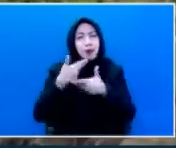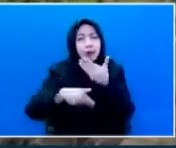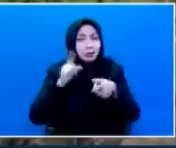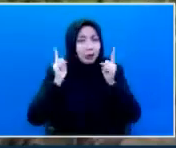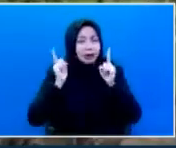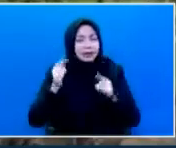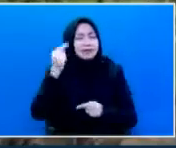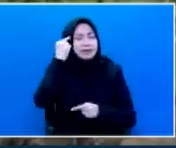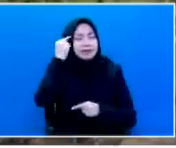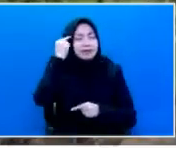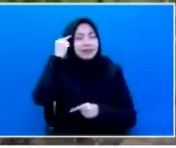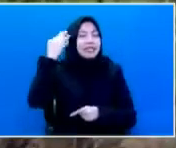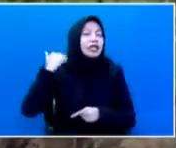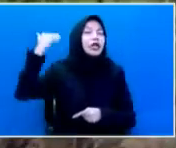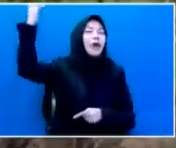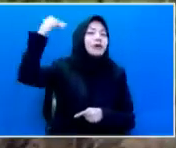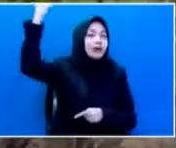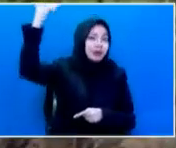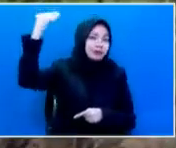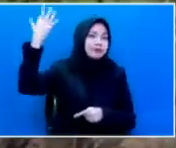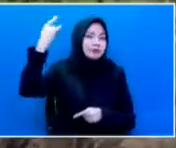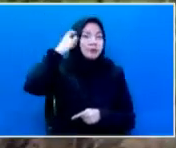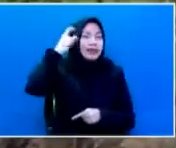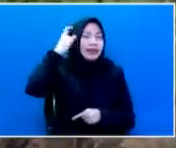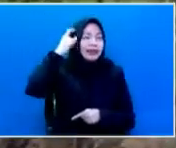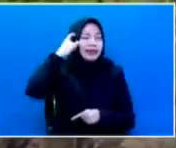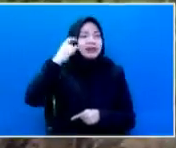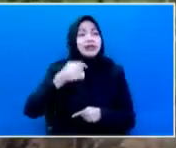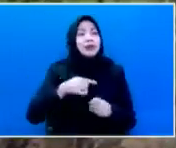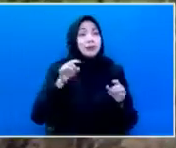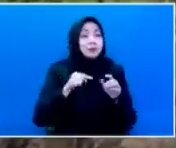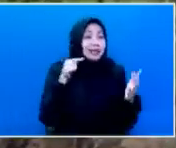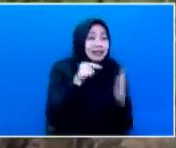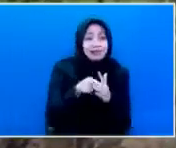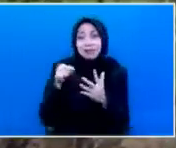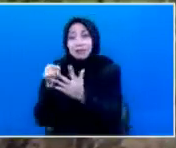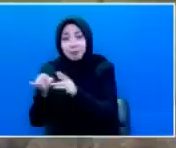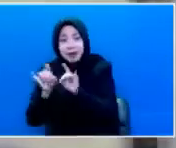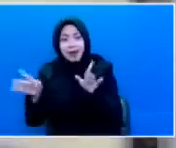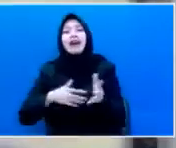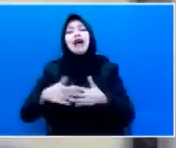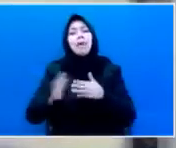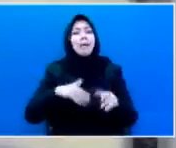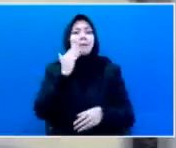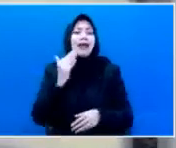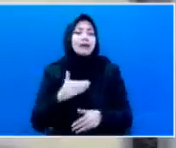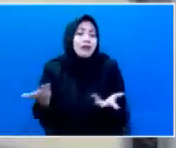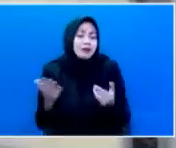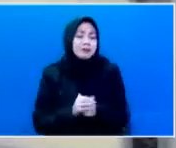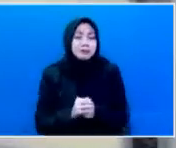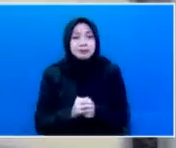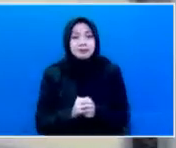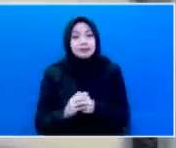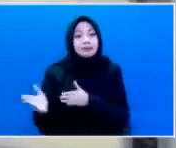perbedaan itu biasa beda pilihan biasa gitu loh Presiden Joko